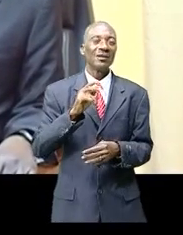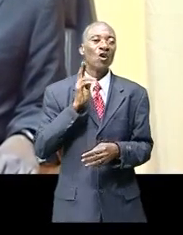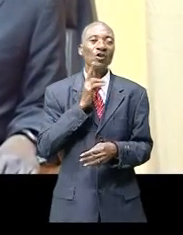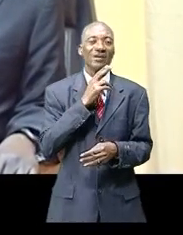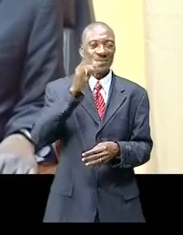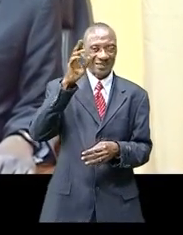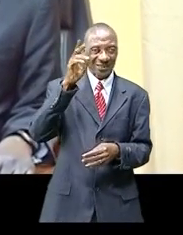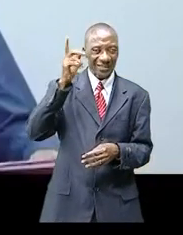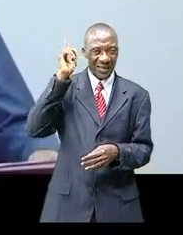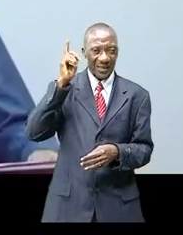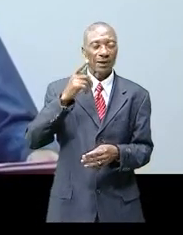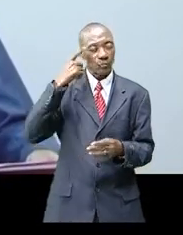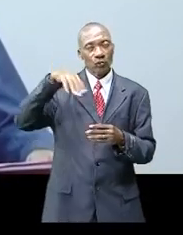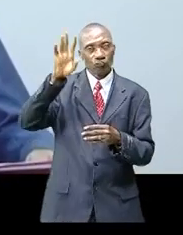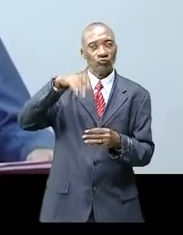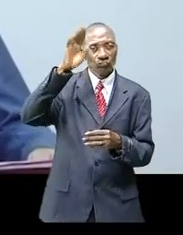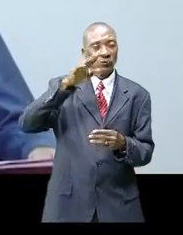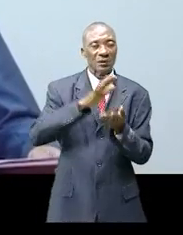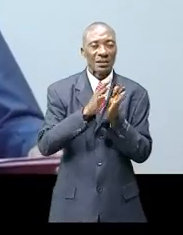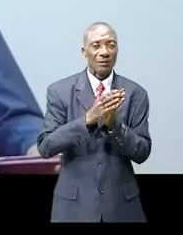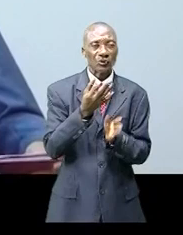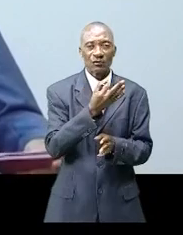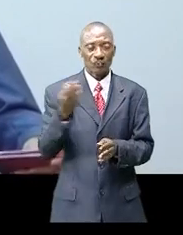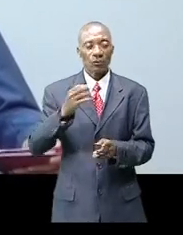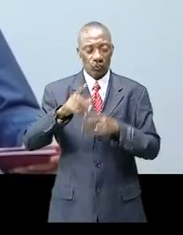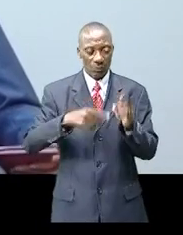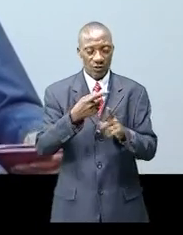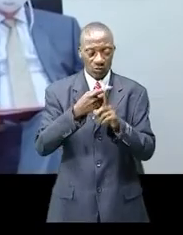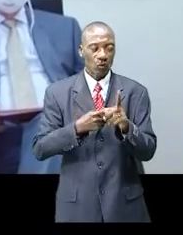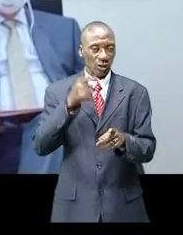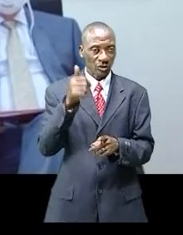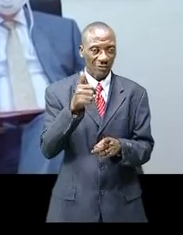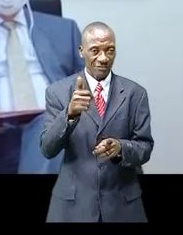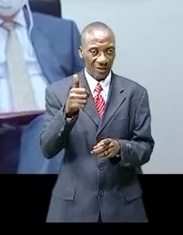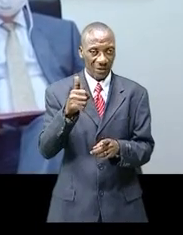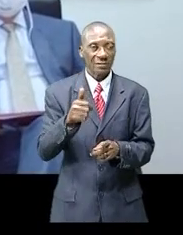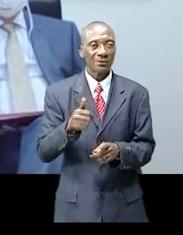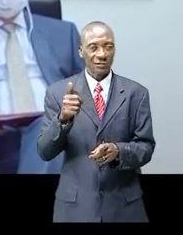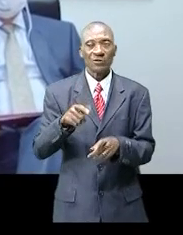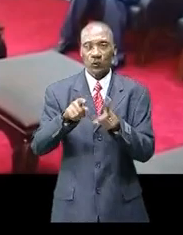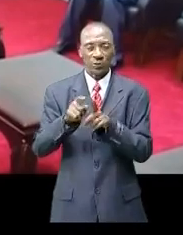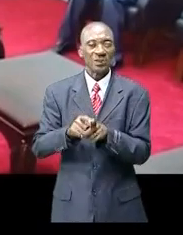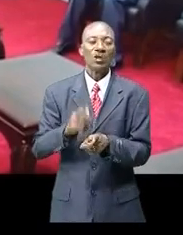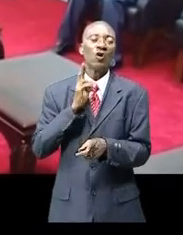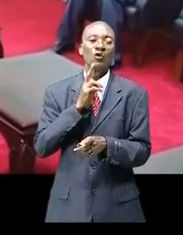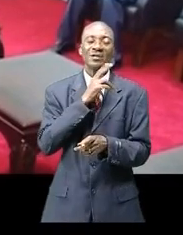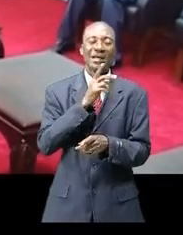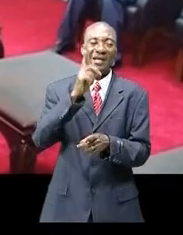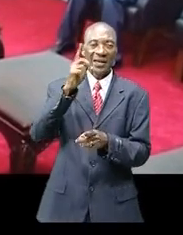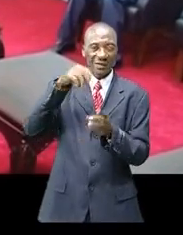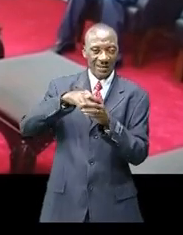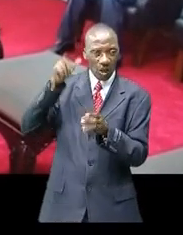des travaux est prévu ce mois de janvier, et des travaux de la rénovation de l'hôtel Karadia Lubumbashi dans la province